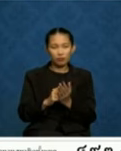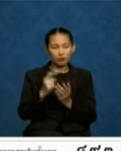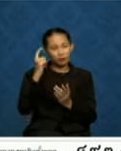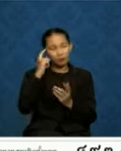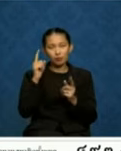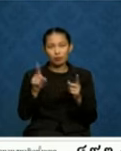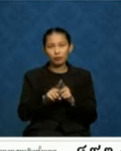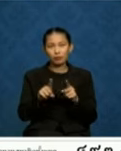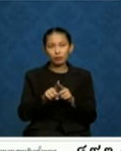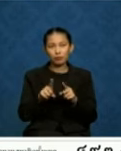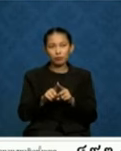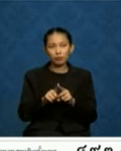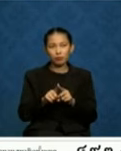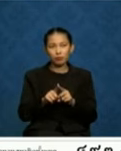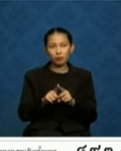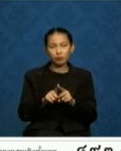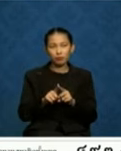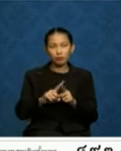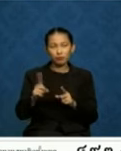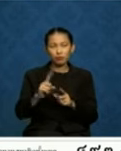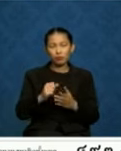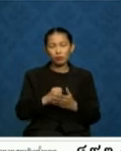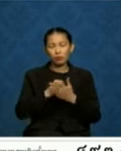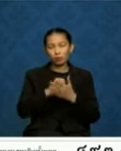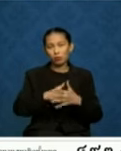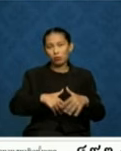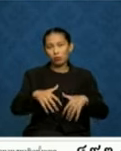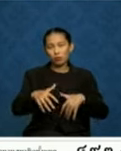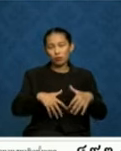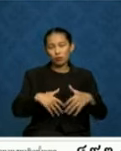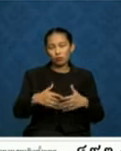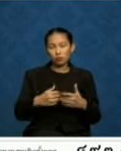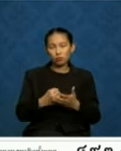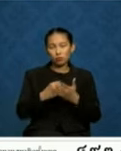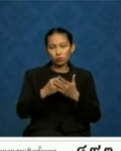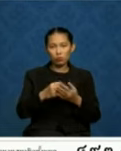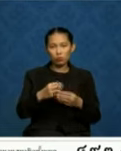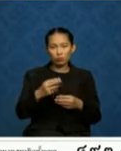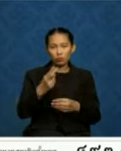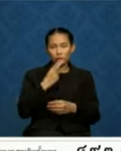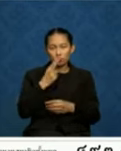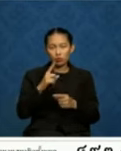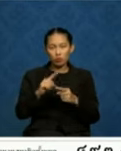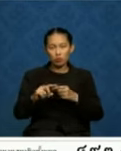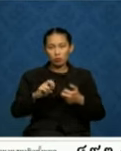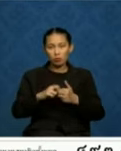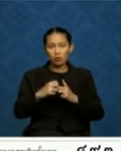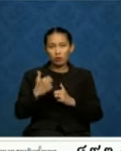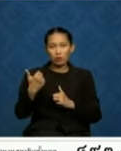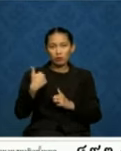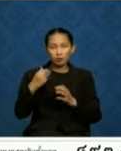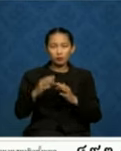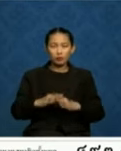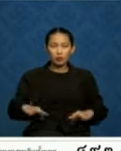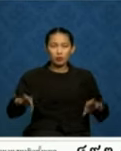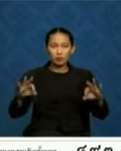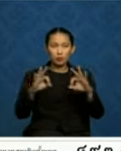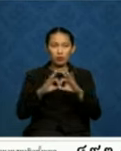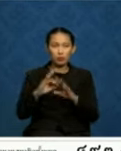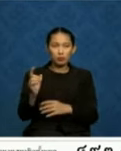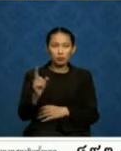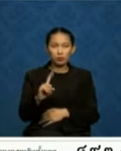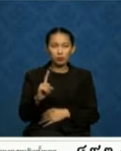ผมครับถือว่าช่วยเหลือพี่น้องชาวไร่ใบยาสูบที่ประสบปัญหาประเด็นสำคัญสำคัญนะครับ